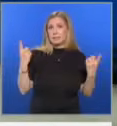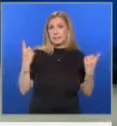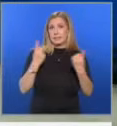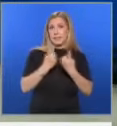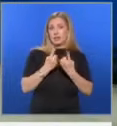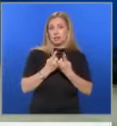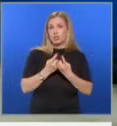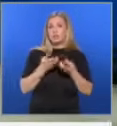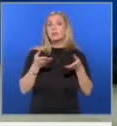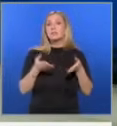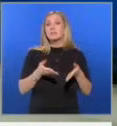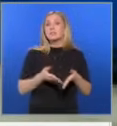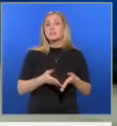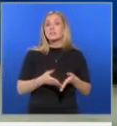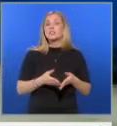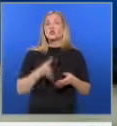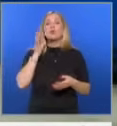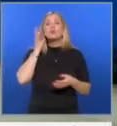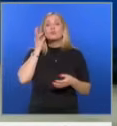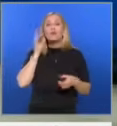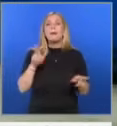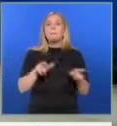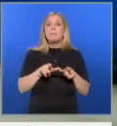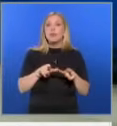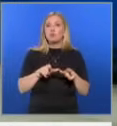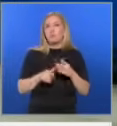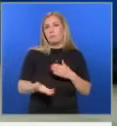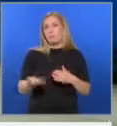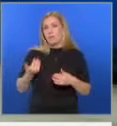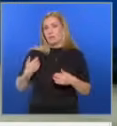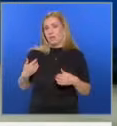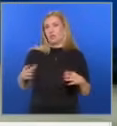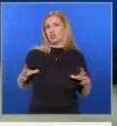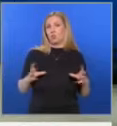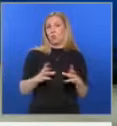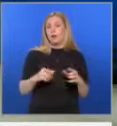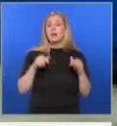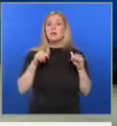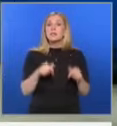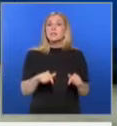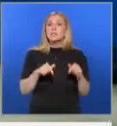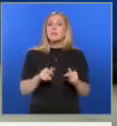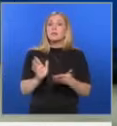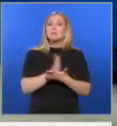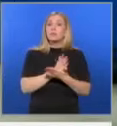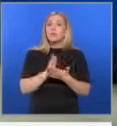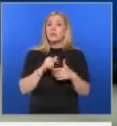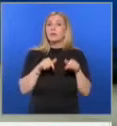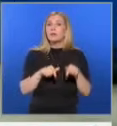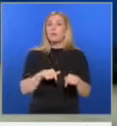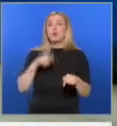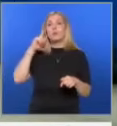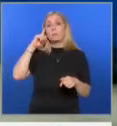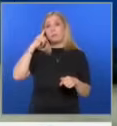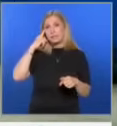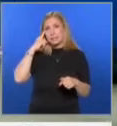с госпожа Мецова преди това в групата ни. Тя сподели това, за което